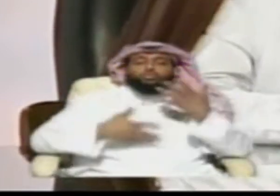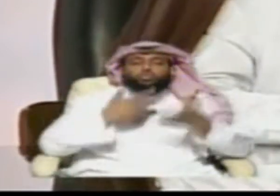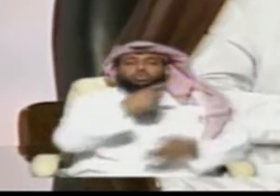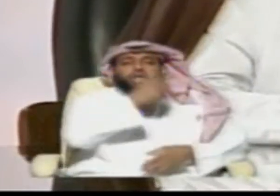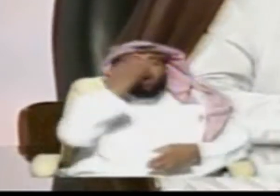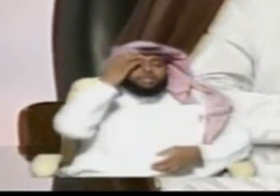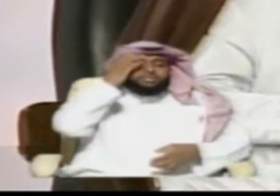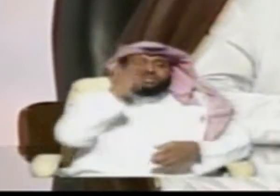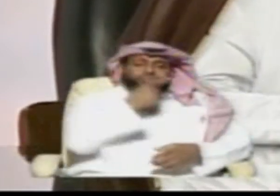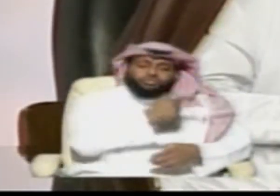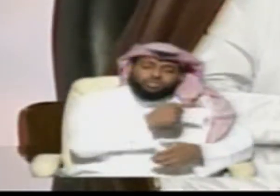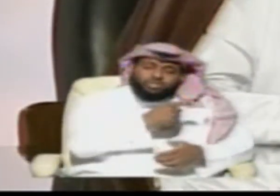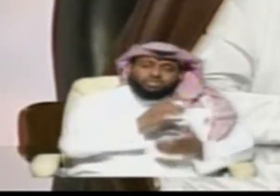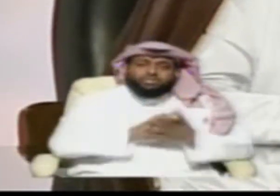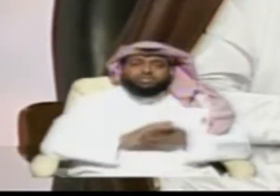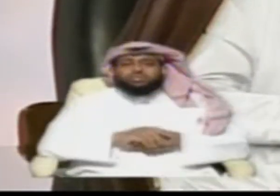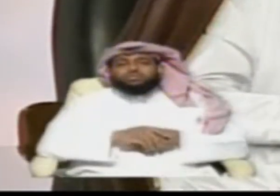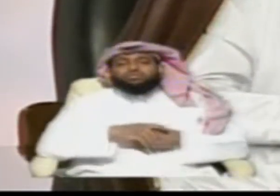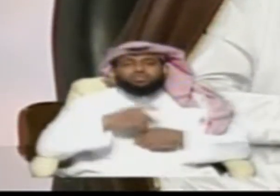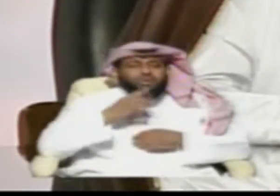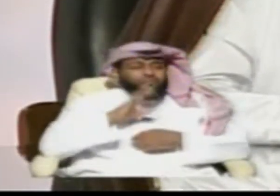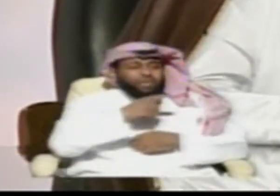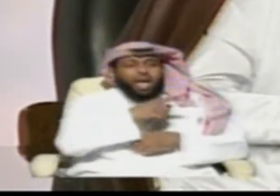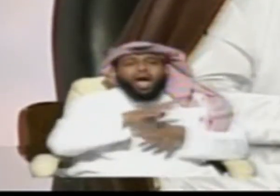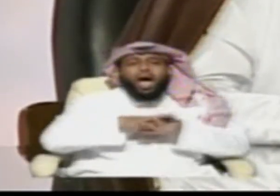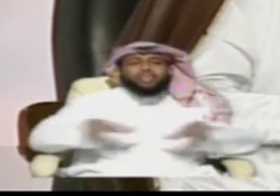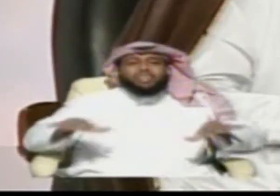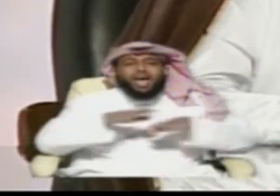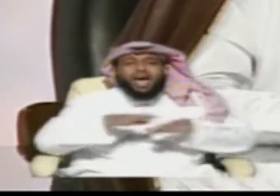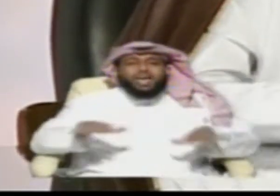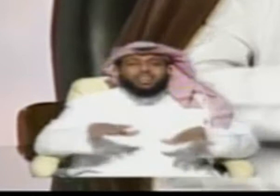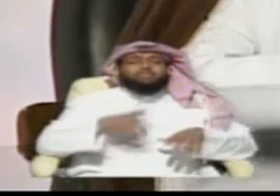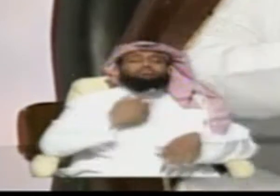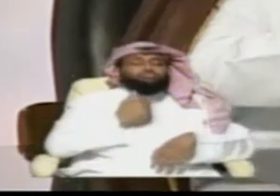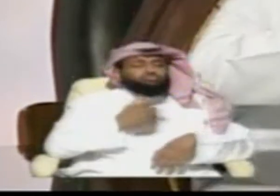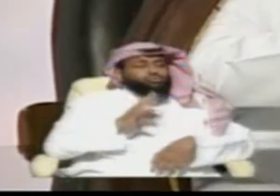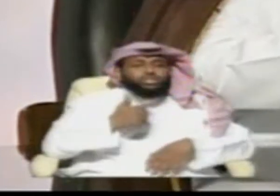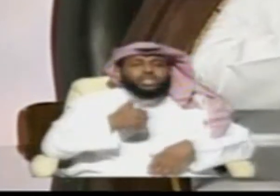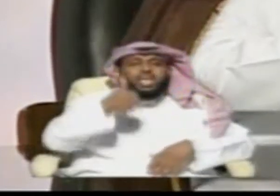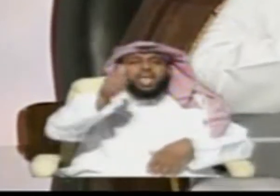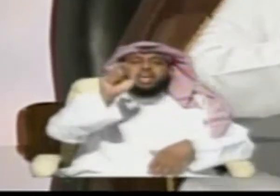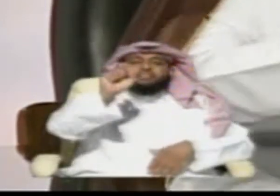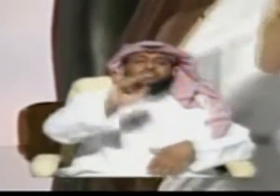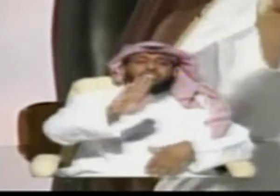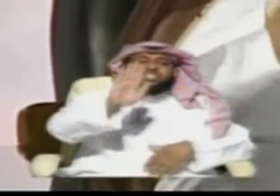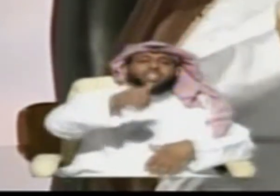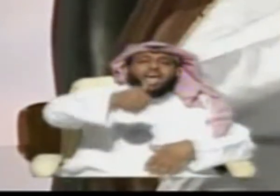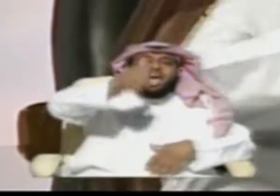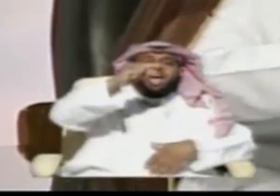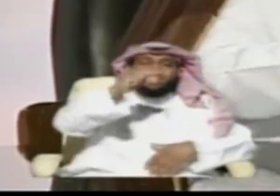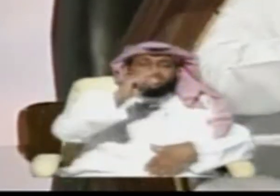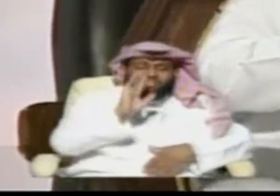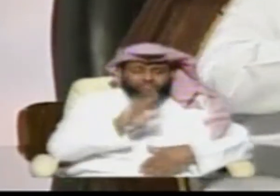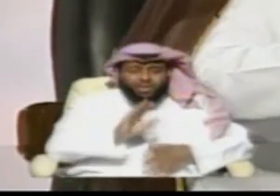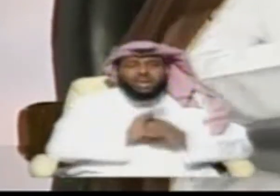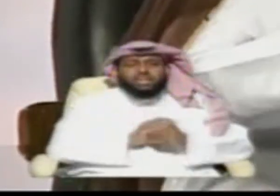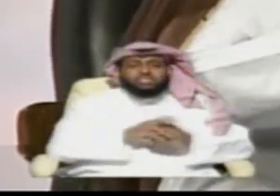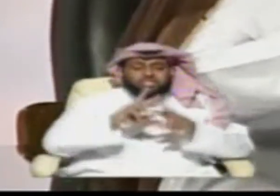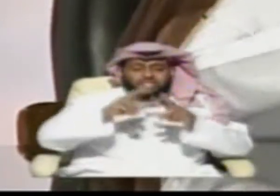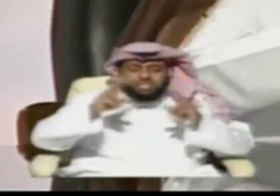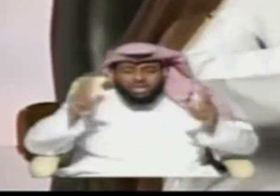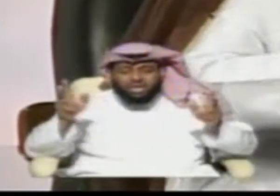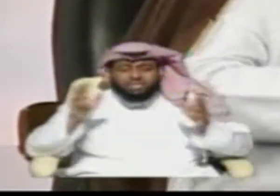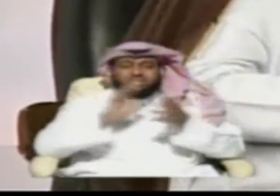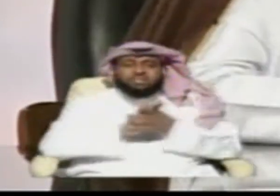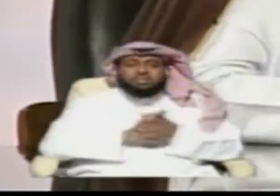بالتأكيد أنهم يسعون في الأرض فسادا، وهم شر على هذه المنطقة بكل شرائحها وبكل أطيافهم، لا